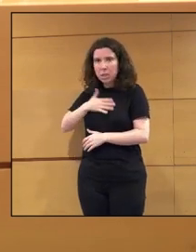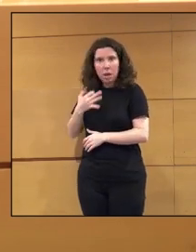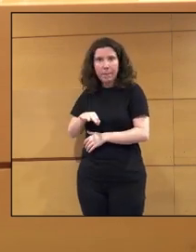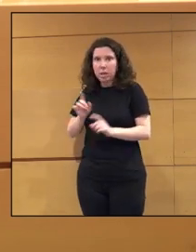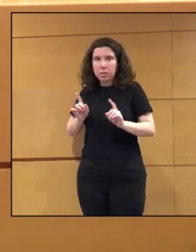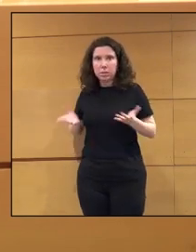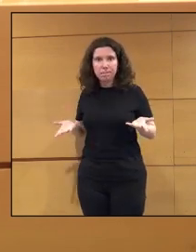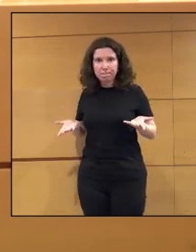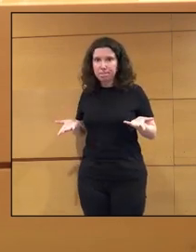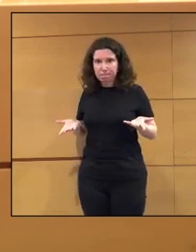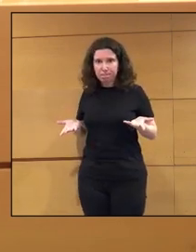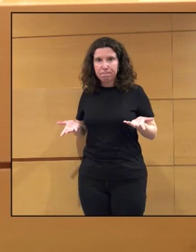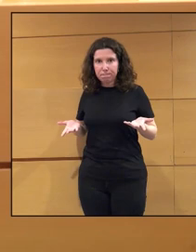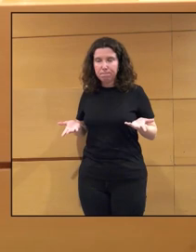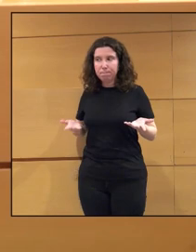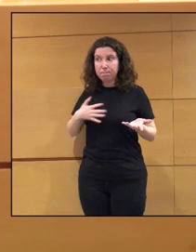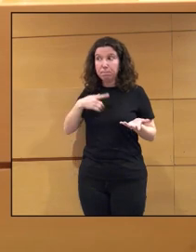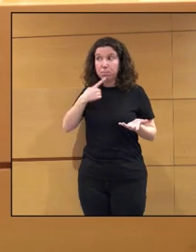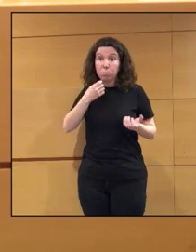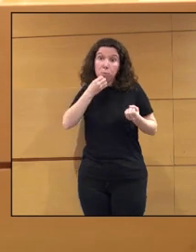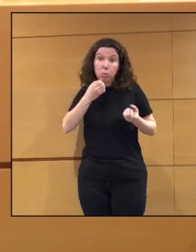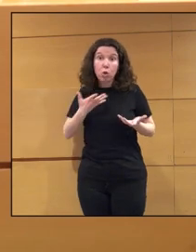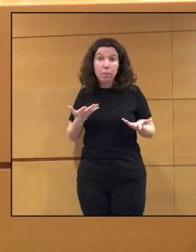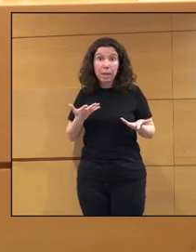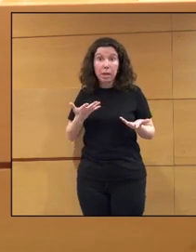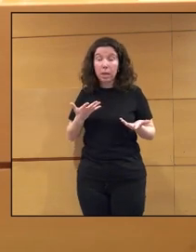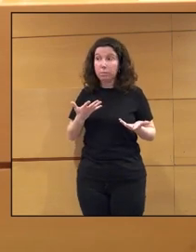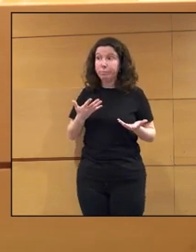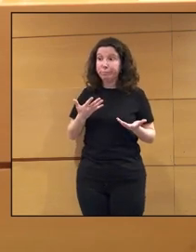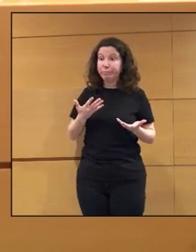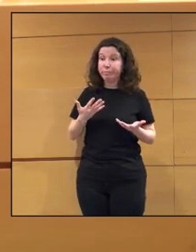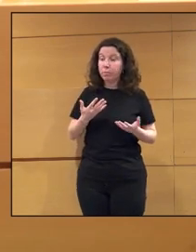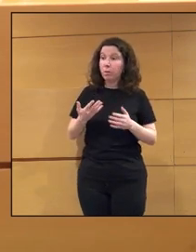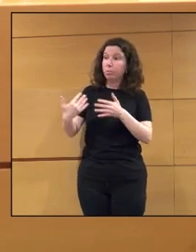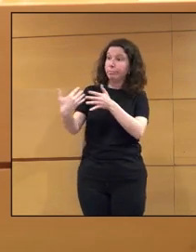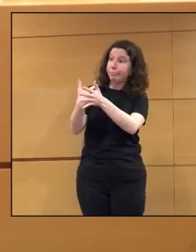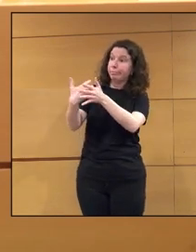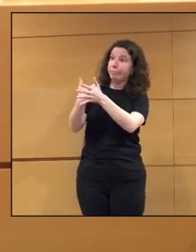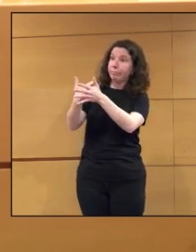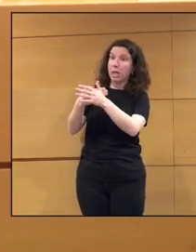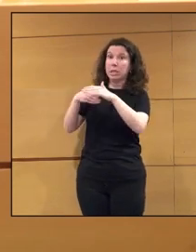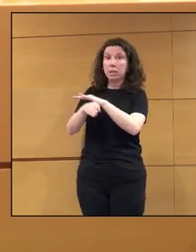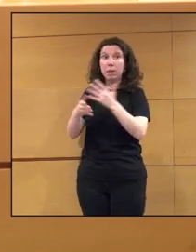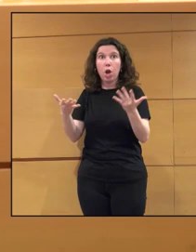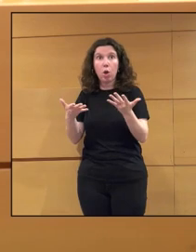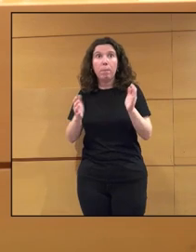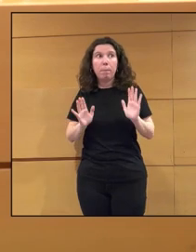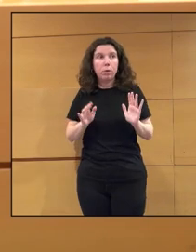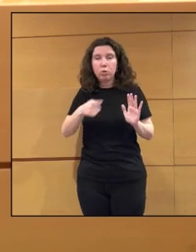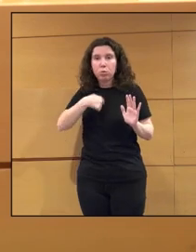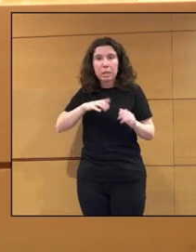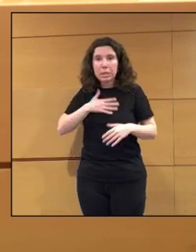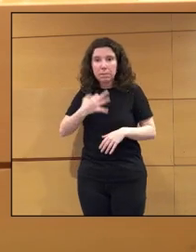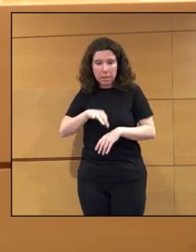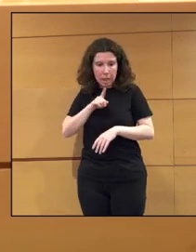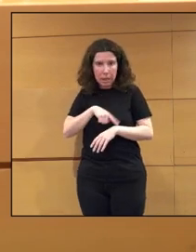però clar, és que, o sigui, que està superbé i rebem tots aquests inputs de com fer-nos accessibles, però no tenim ni la capacitat de temps,